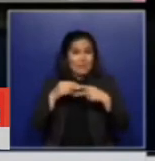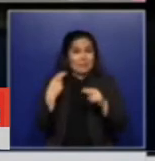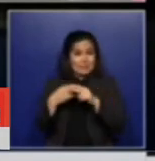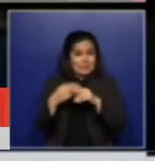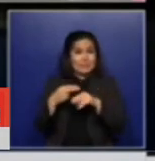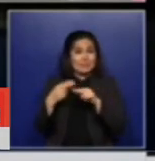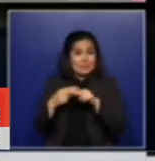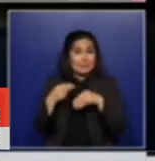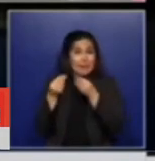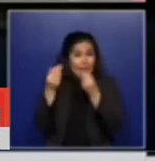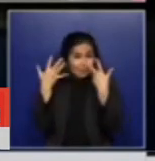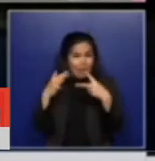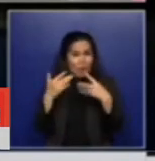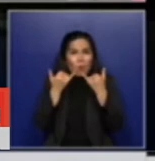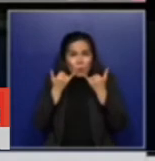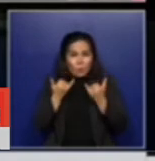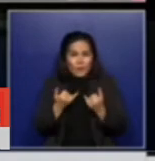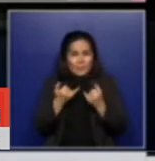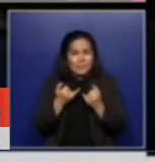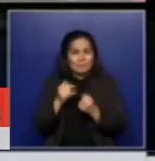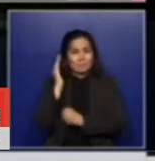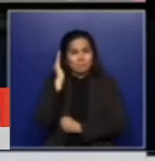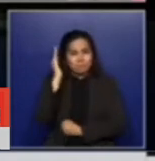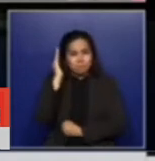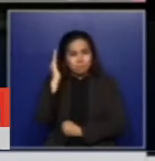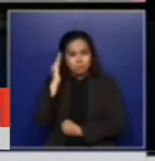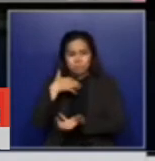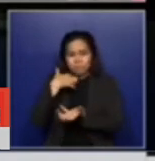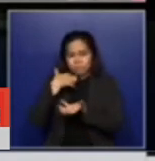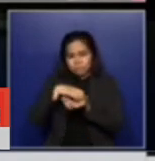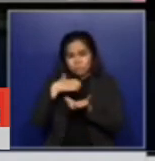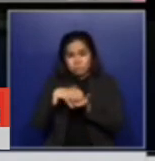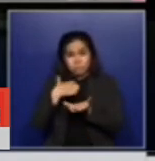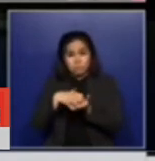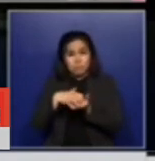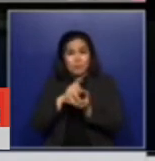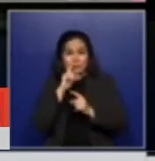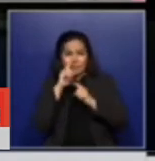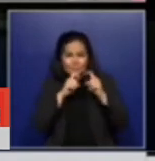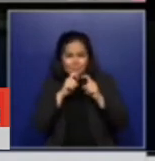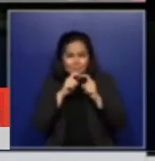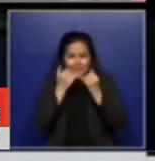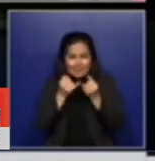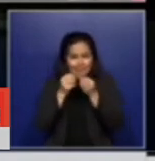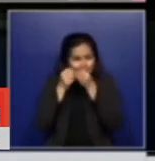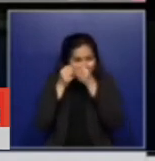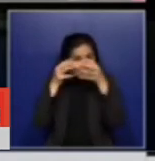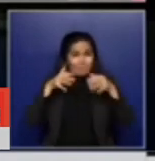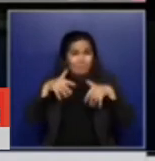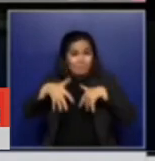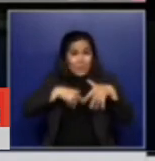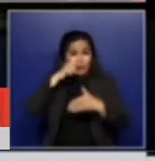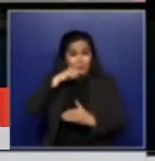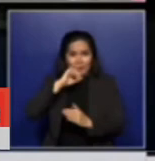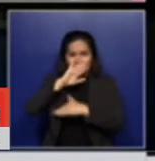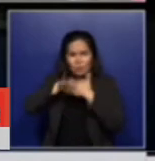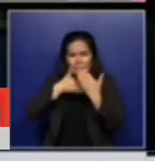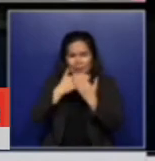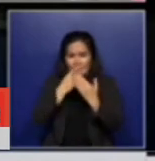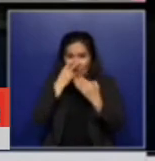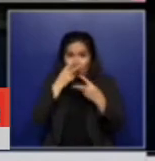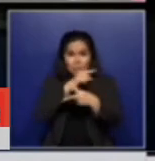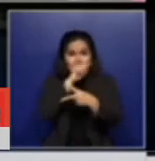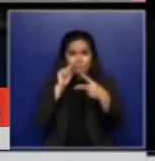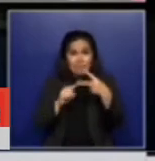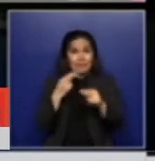านี้แต่วันนี้นะครับอภิปรายทำให้พี่น้องประชาชนคนไทยทั้งประเทศเขาเห็นอีกอันหนึ่งครับท่านได้รับ